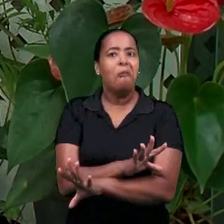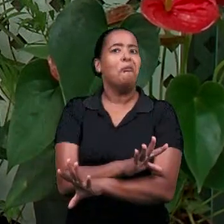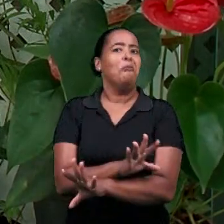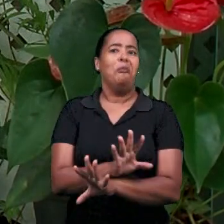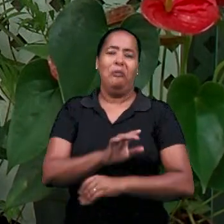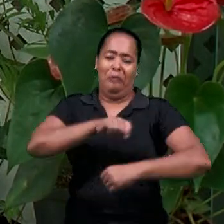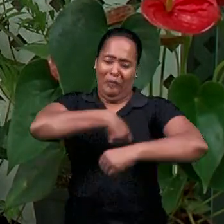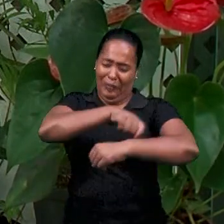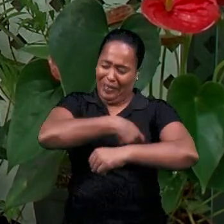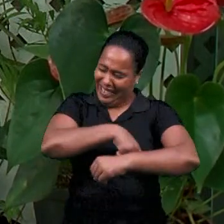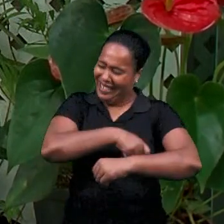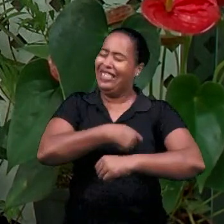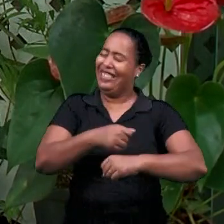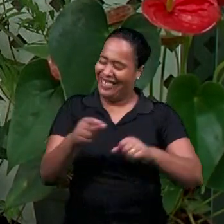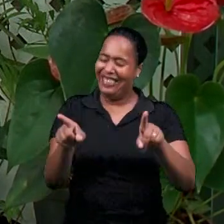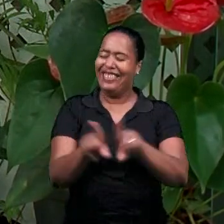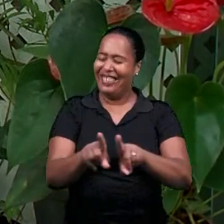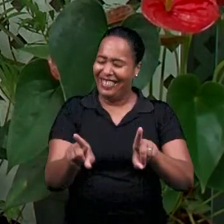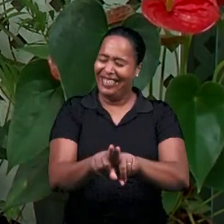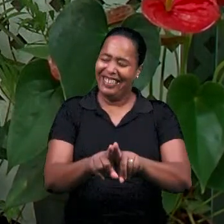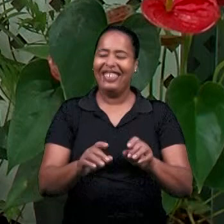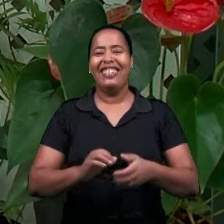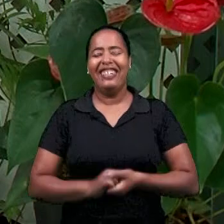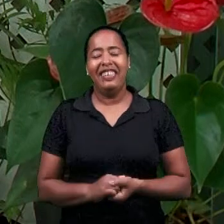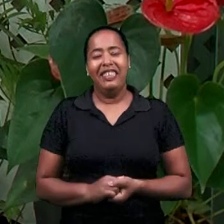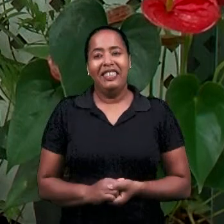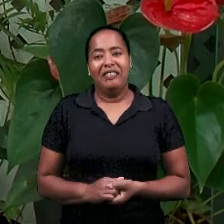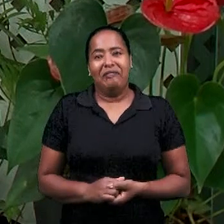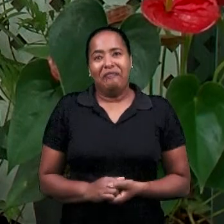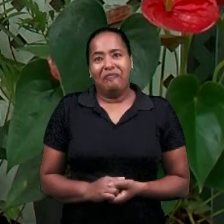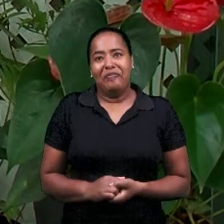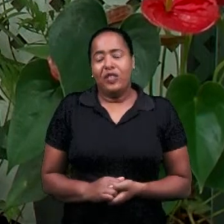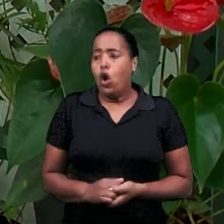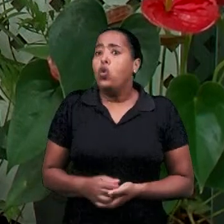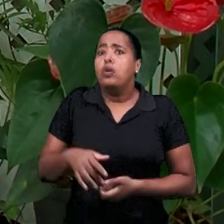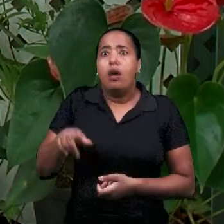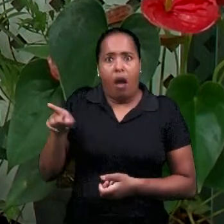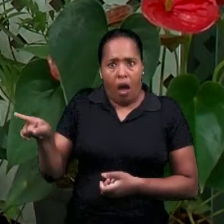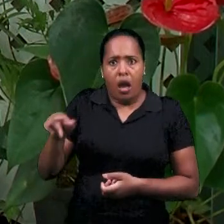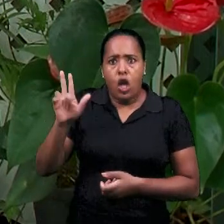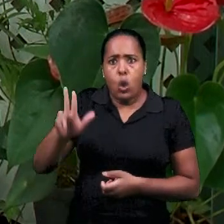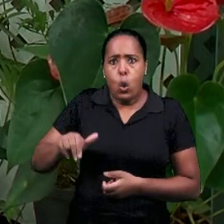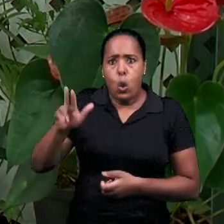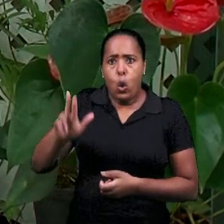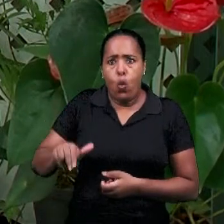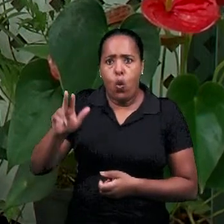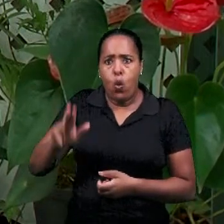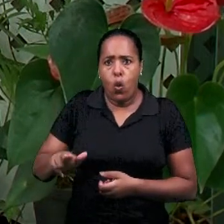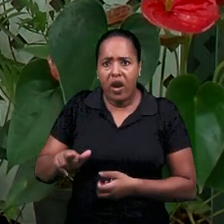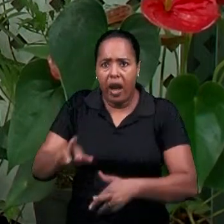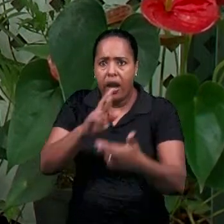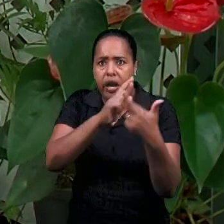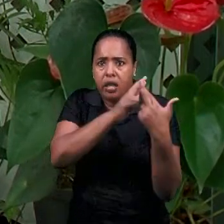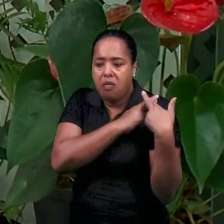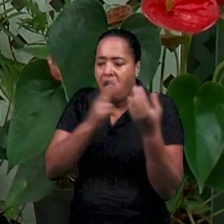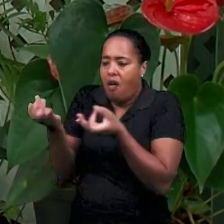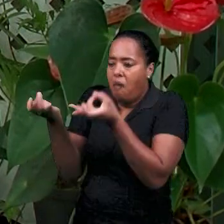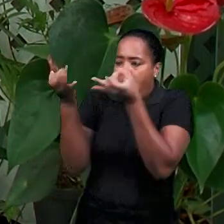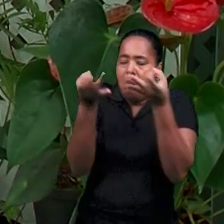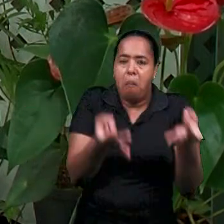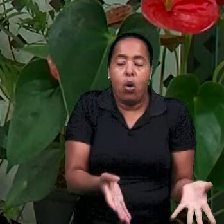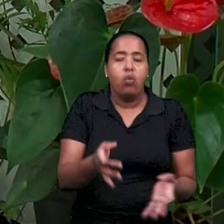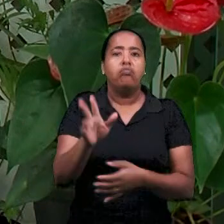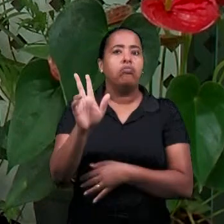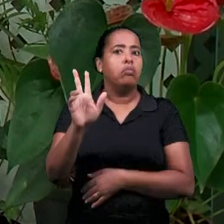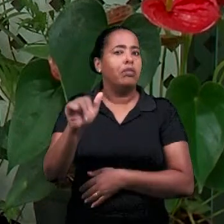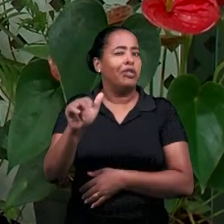architecte. Donc, elle est prête pour faire à manger aussi. Mais de certaine manière, jamais elle a abandonné sa position,